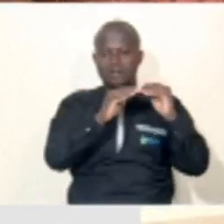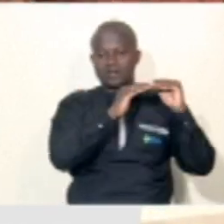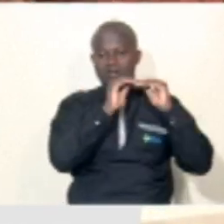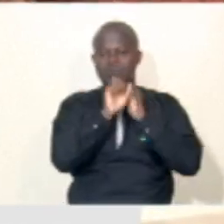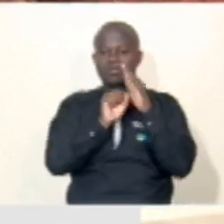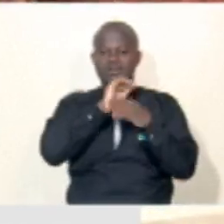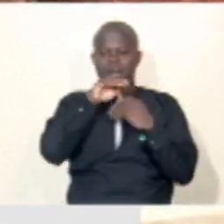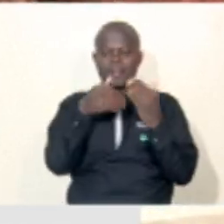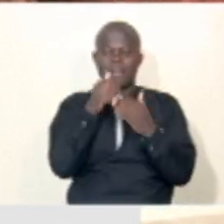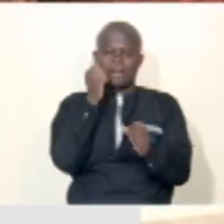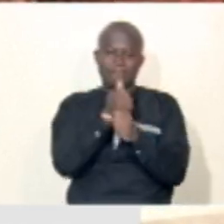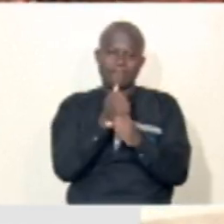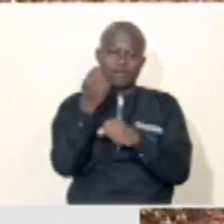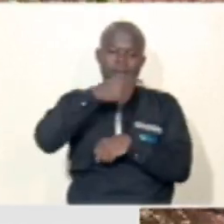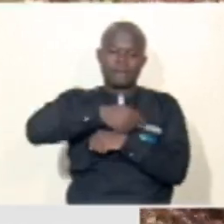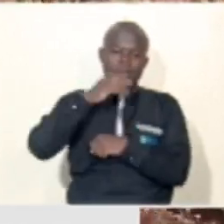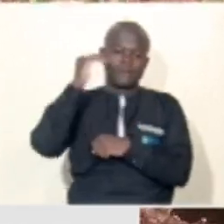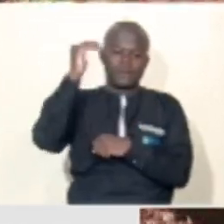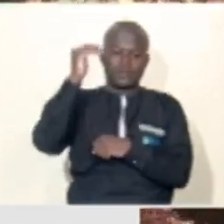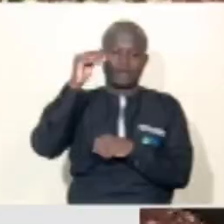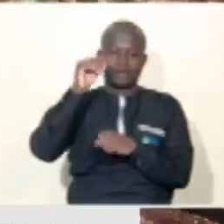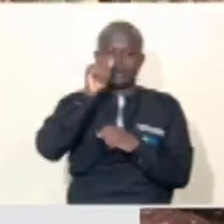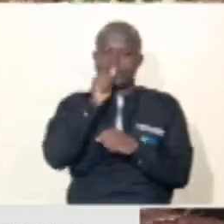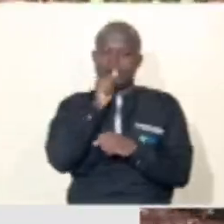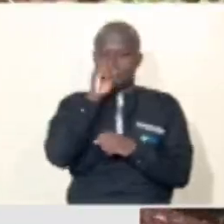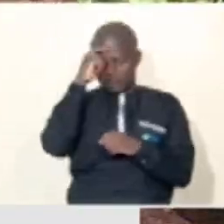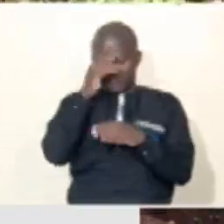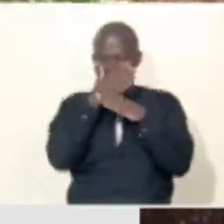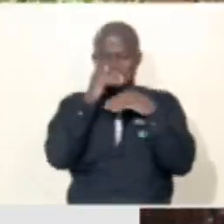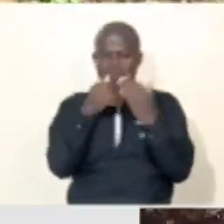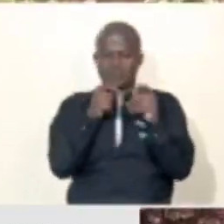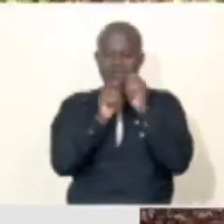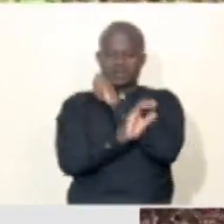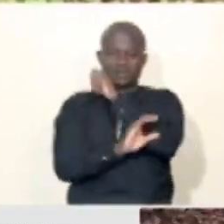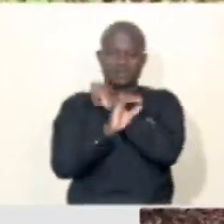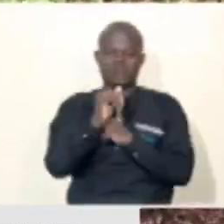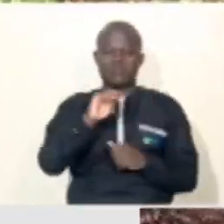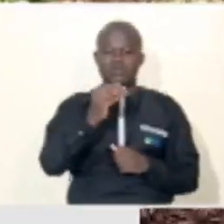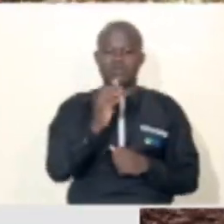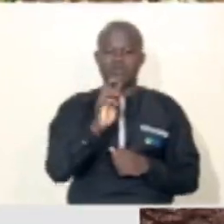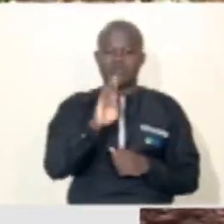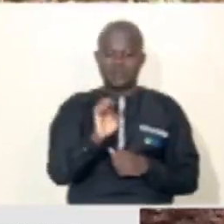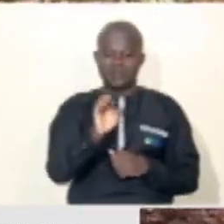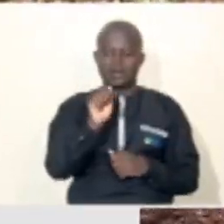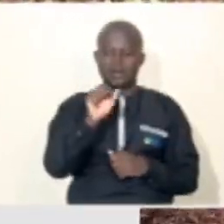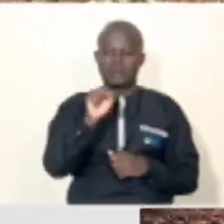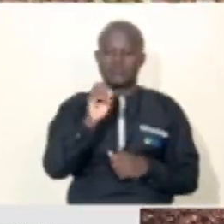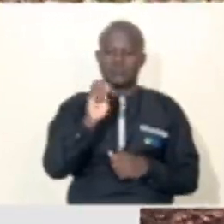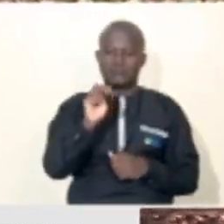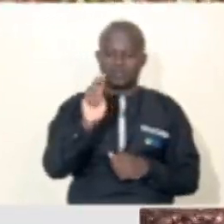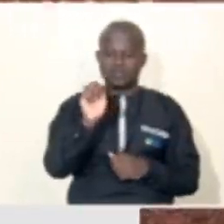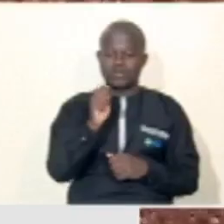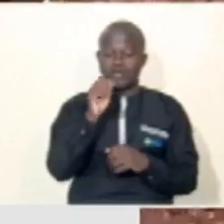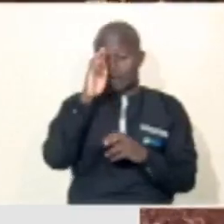yose, tukabakorera umunsi mukuru. Umunyamabanga wa leta muri Ministeri y'Ubutegetsi bw'Igihugu Ingabire Sumuta yibutsa abaturage